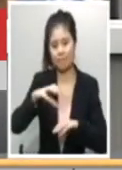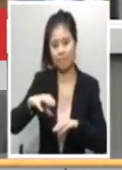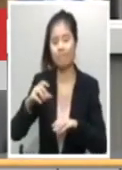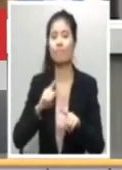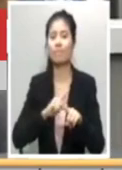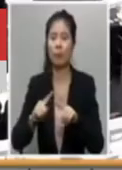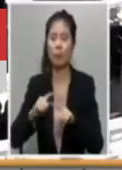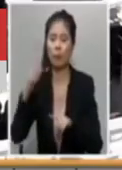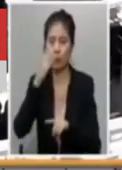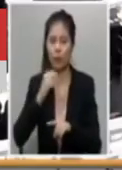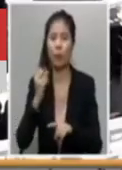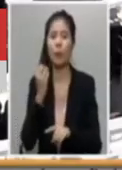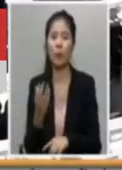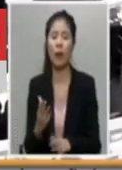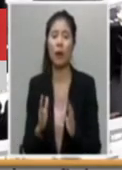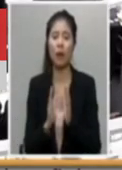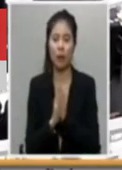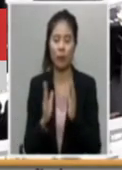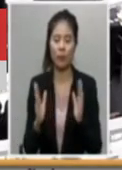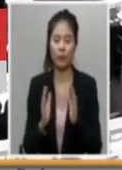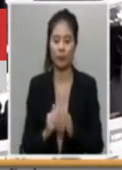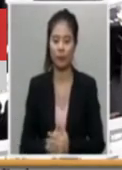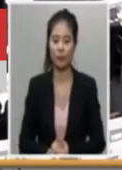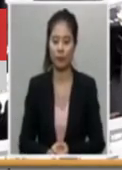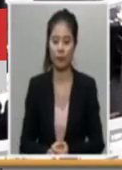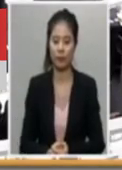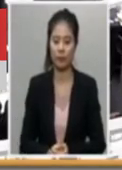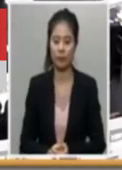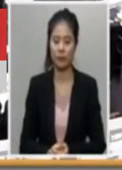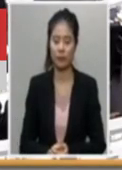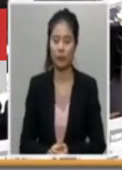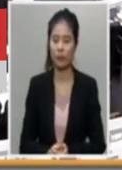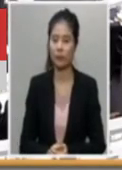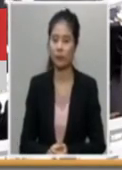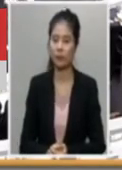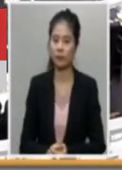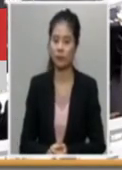ขอบคุณนะครับต่อไปครับท่านดร.พิสิทธิ์เลีย